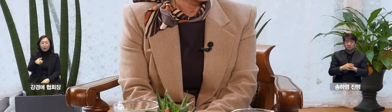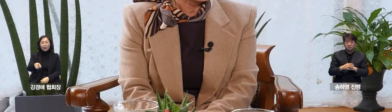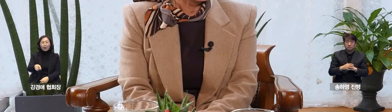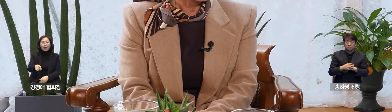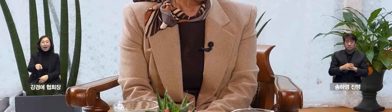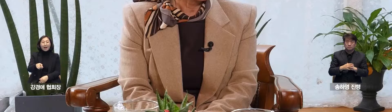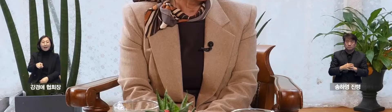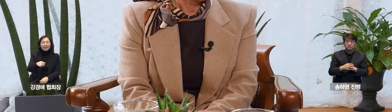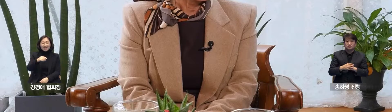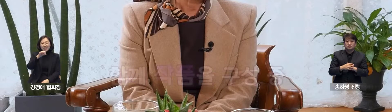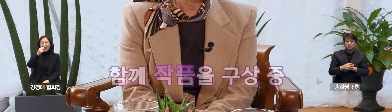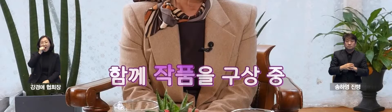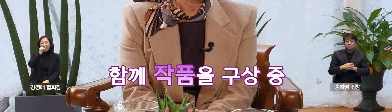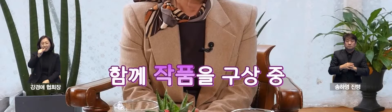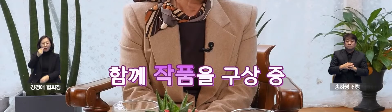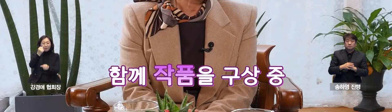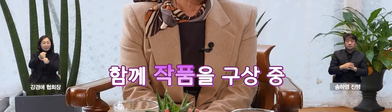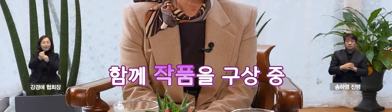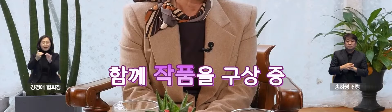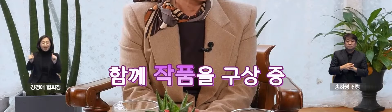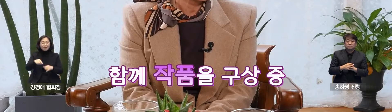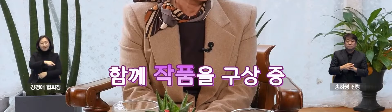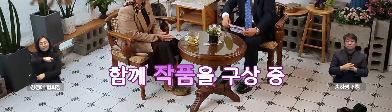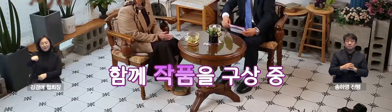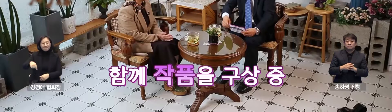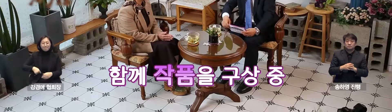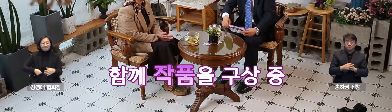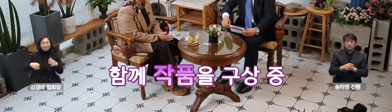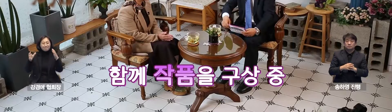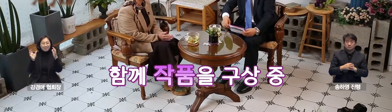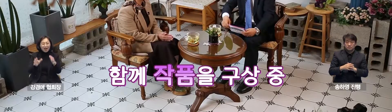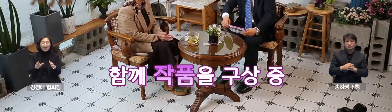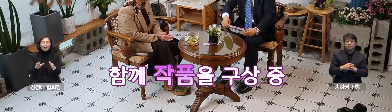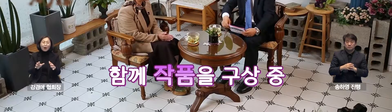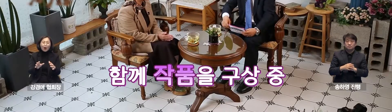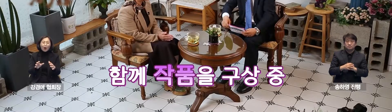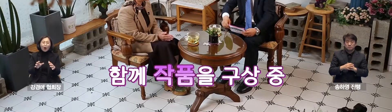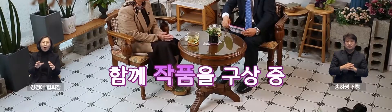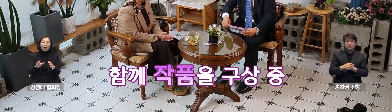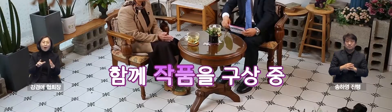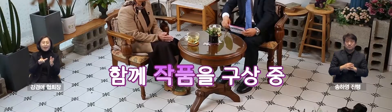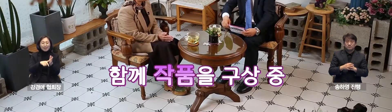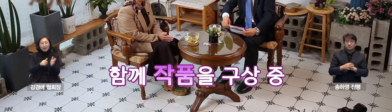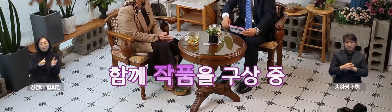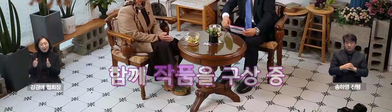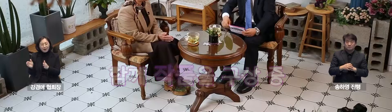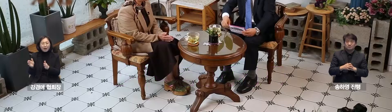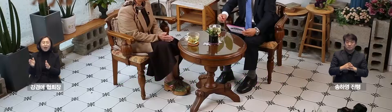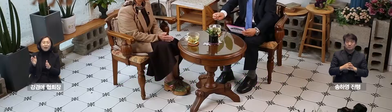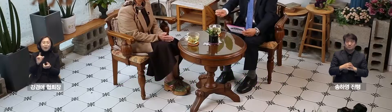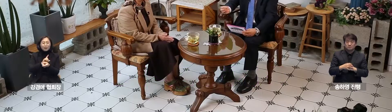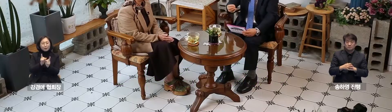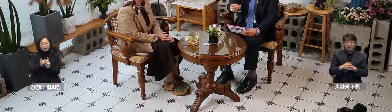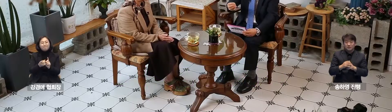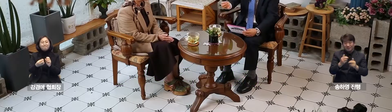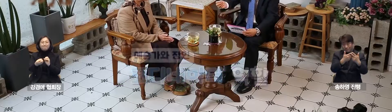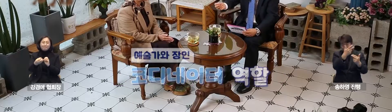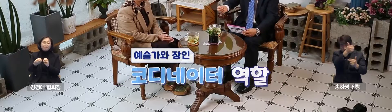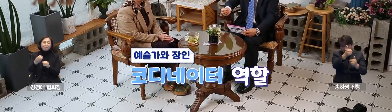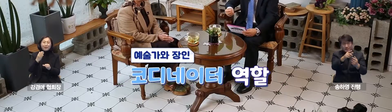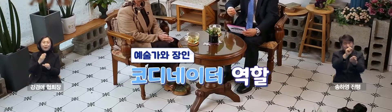이렇게 해서 사실 합작품으로 따로 좀 시간을 내서 쪼개서 만들어 그러시구나. 보시고 회장님